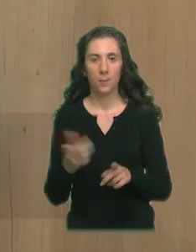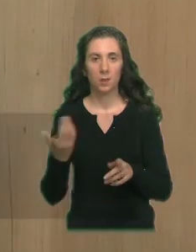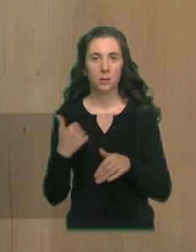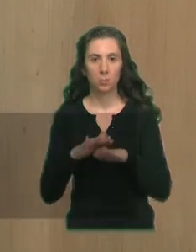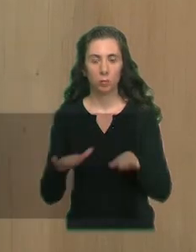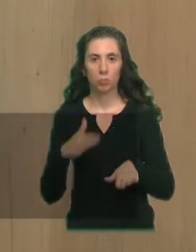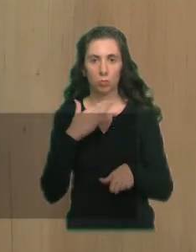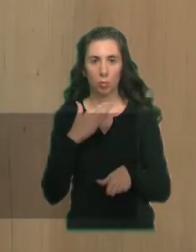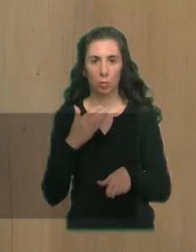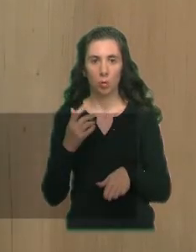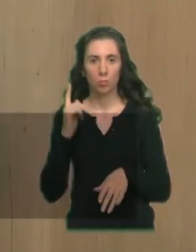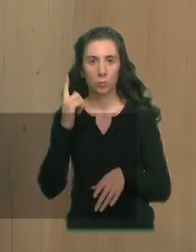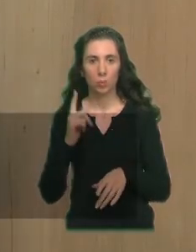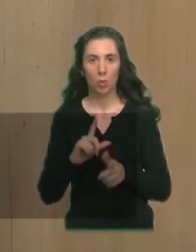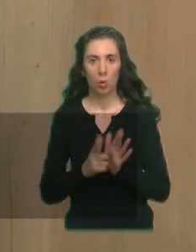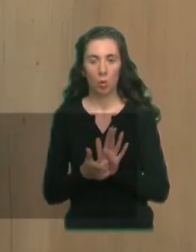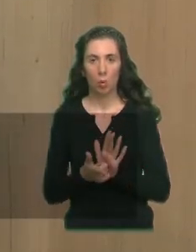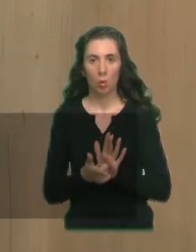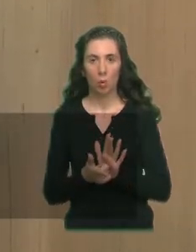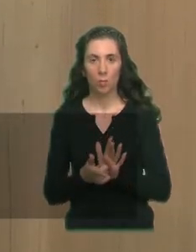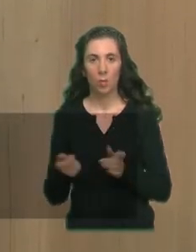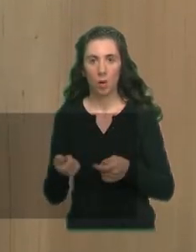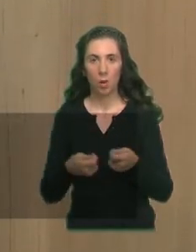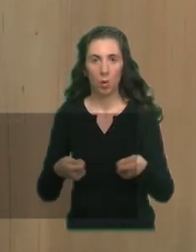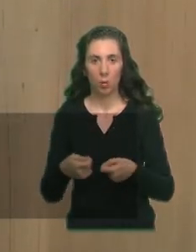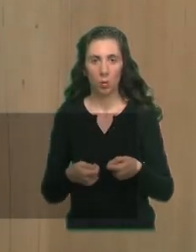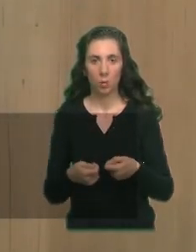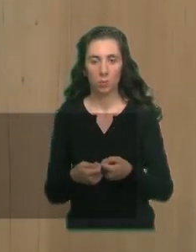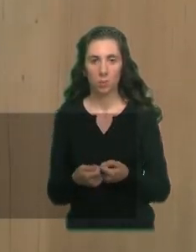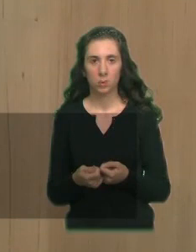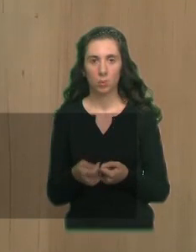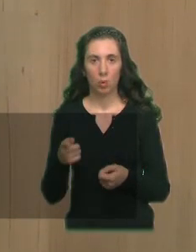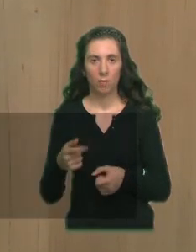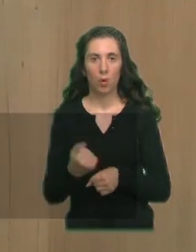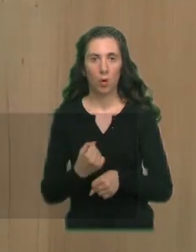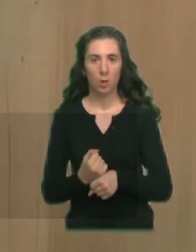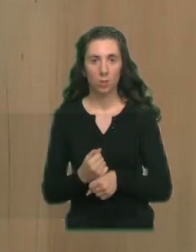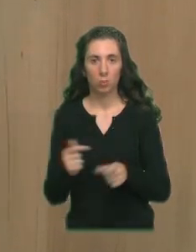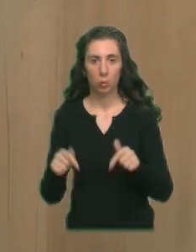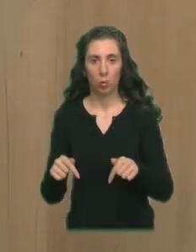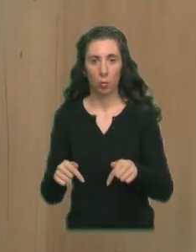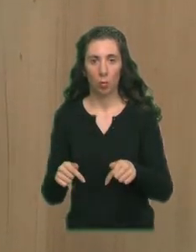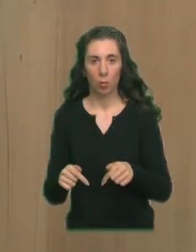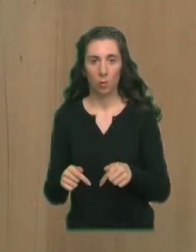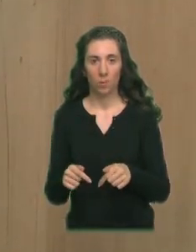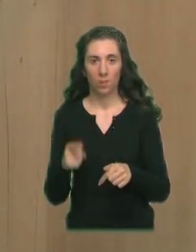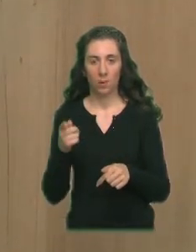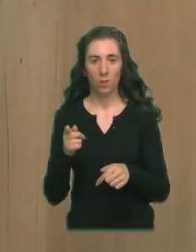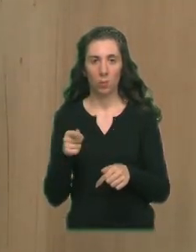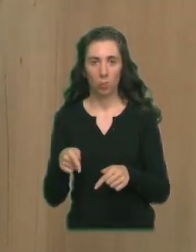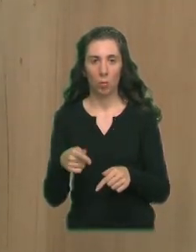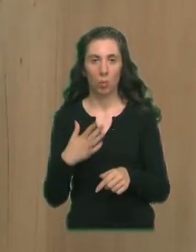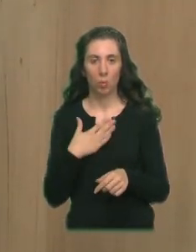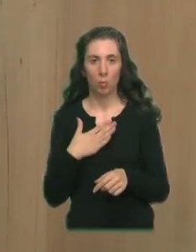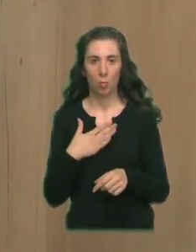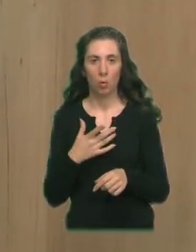sam završio školu, mi smo odmah to organizirali, ovu radionicu ovdje, mislim, to je baš kao u